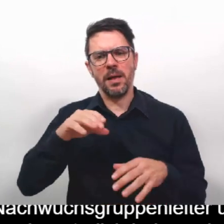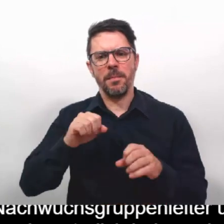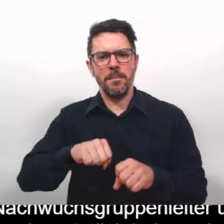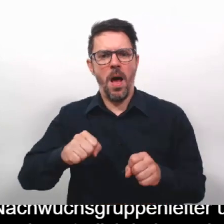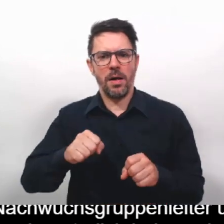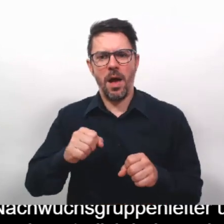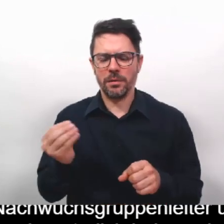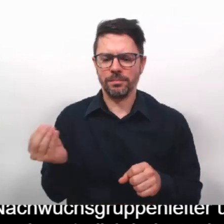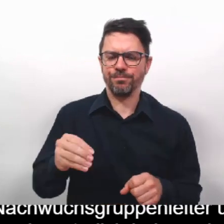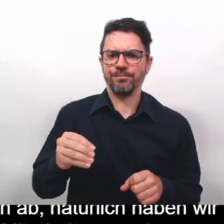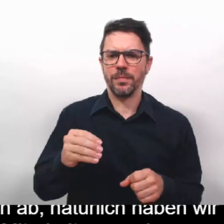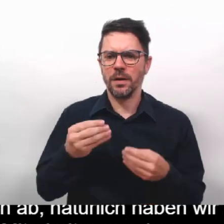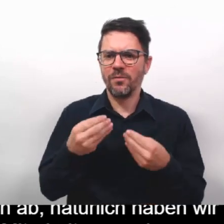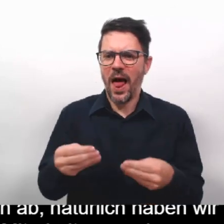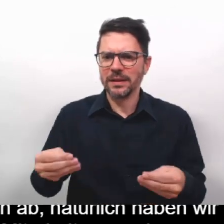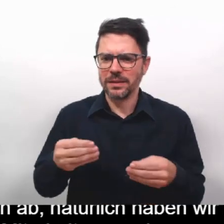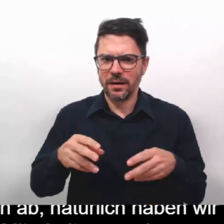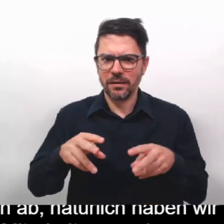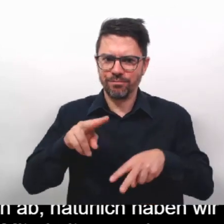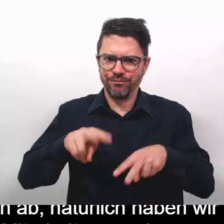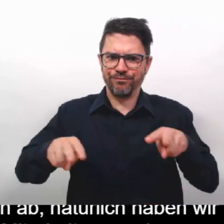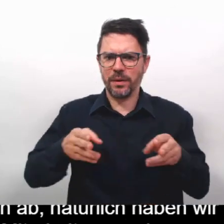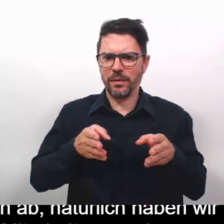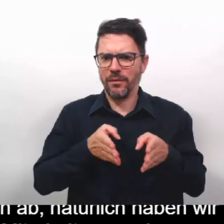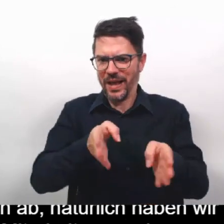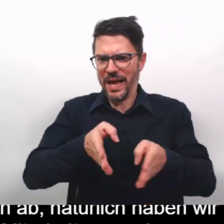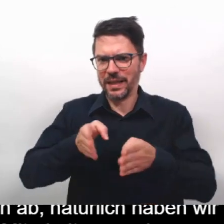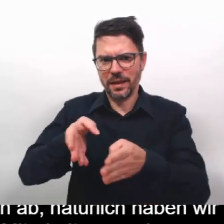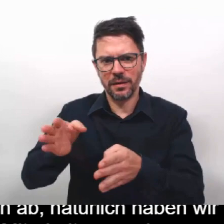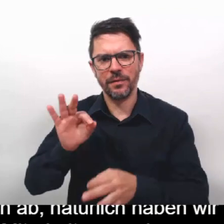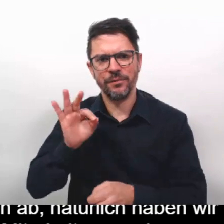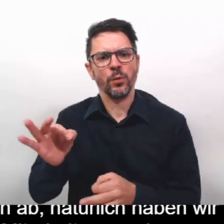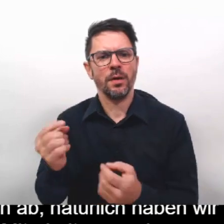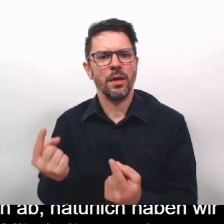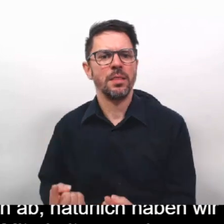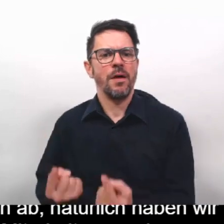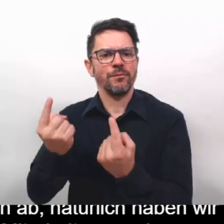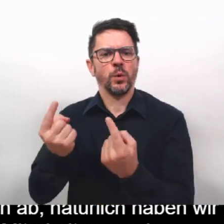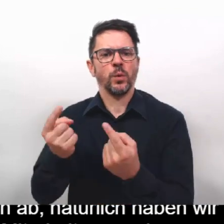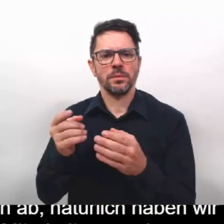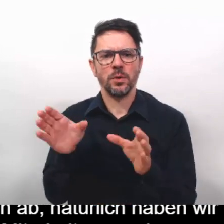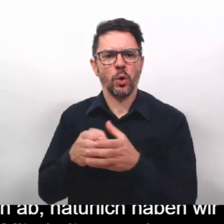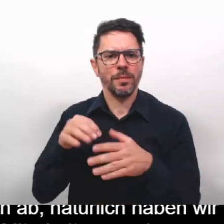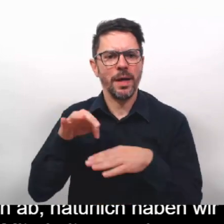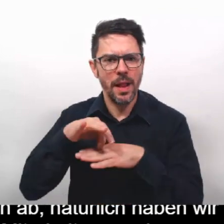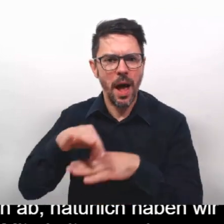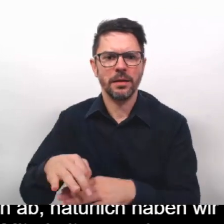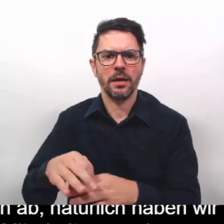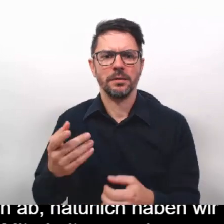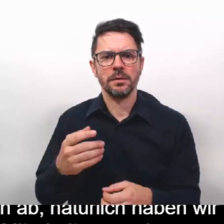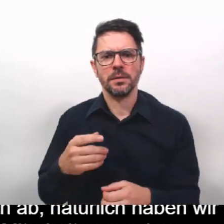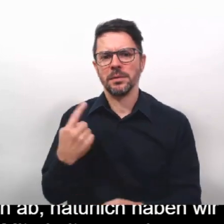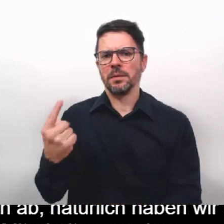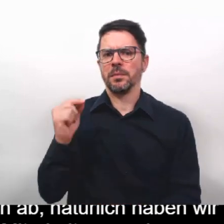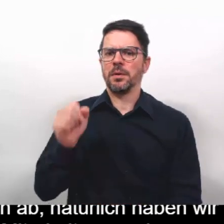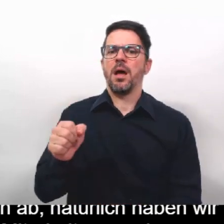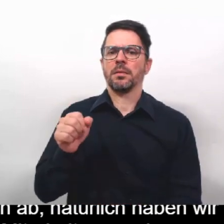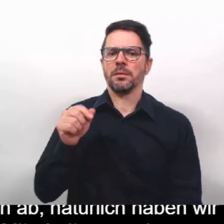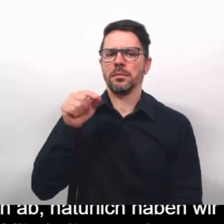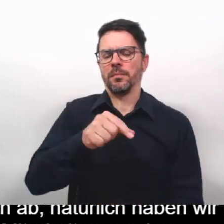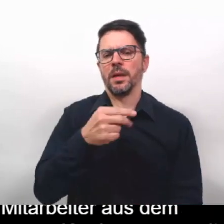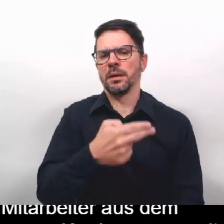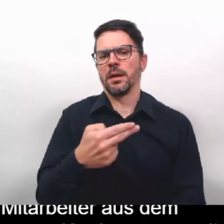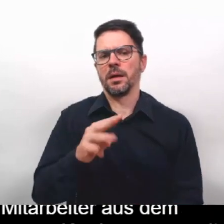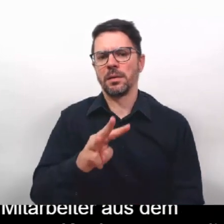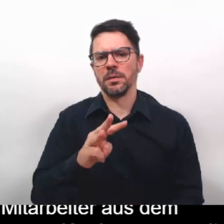internationalen Ausland attraktiv zu werden, legen aber ausdrücklich Wert, das will ich dick unterstreichen, dass die Menschen, wenn sie bei uns sind,